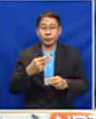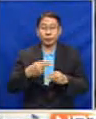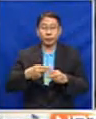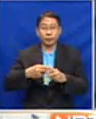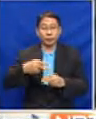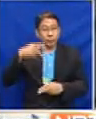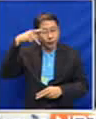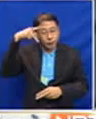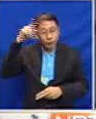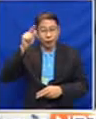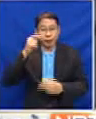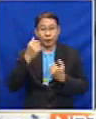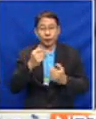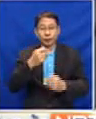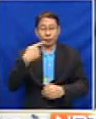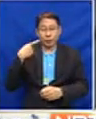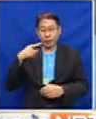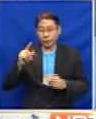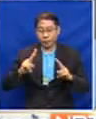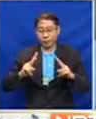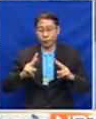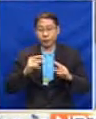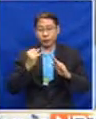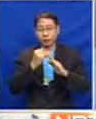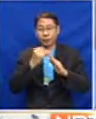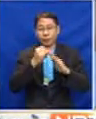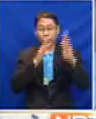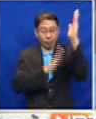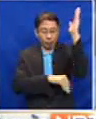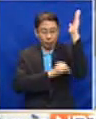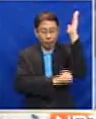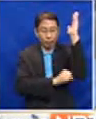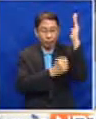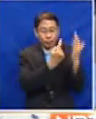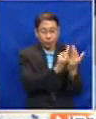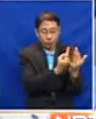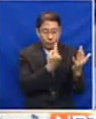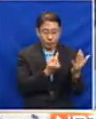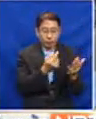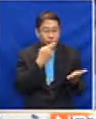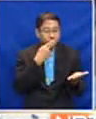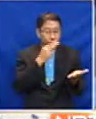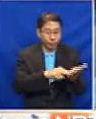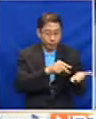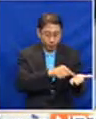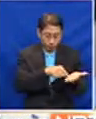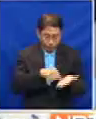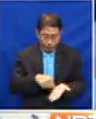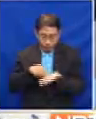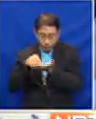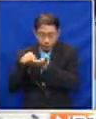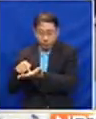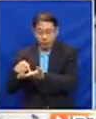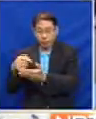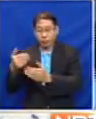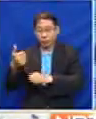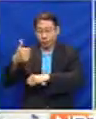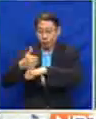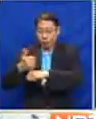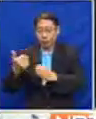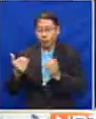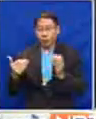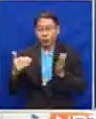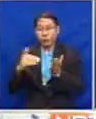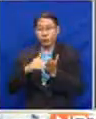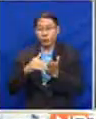เกียรติปลัดจังหวัดสงขลาเป็นตัวแทนรับหนังสือจากชาวประมุงพื้นบ้านพงพาก่อนที่จะมอบให้หัวหน้าศูนย์ดำรงธรรม